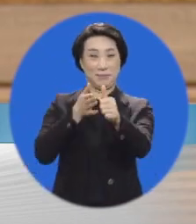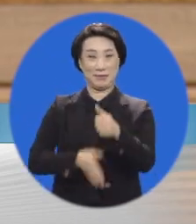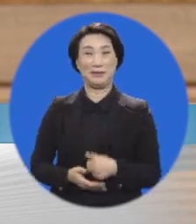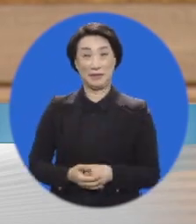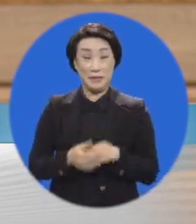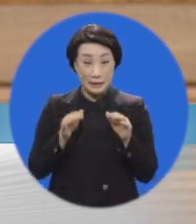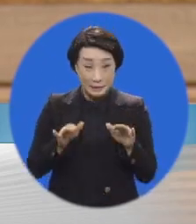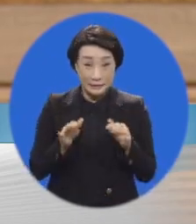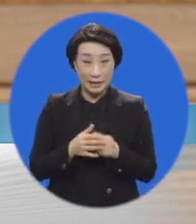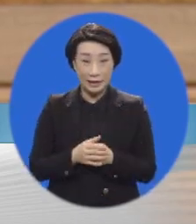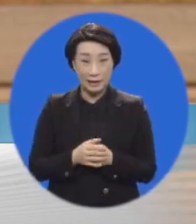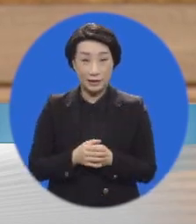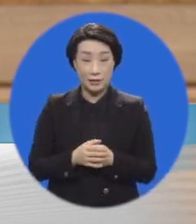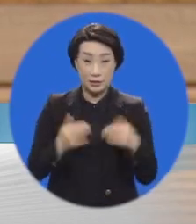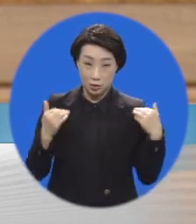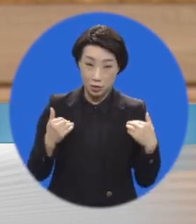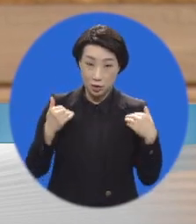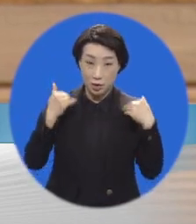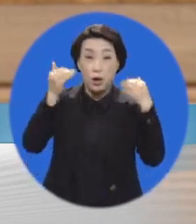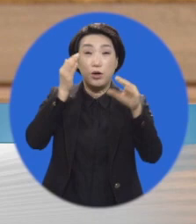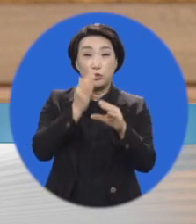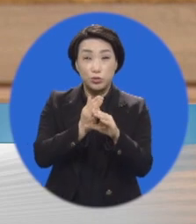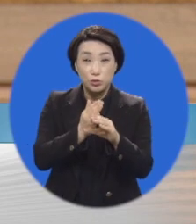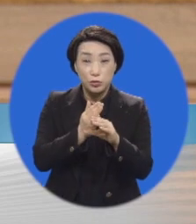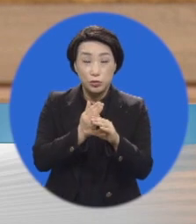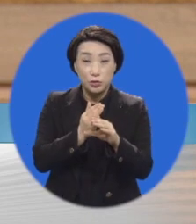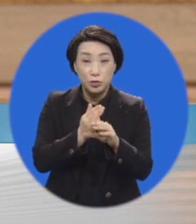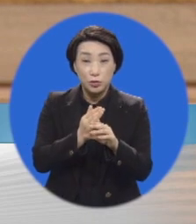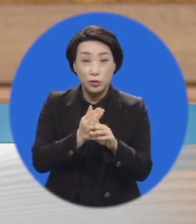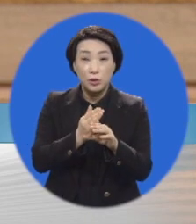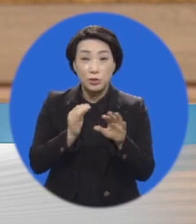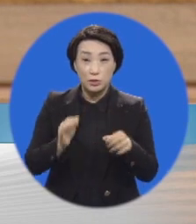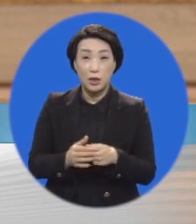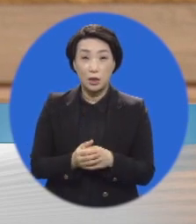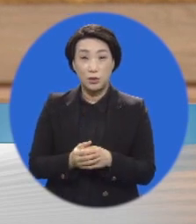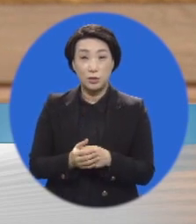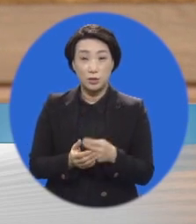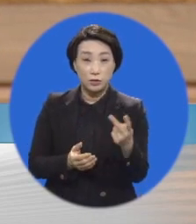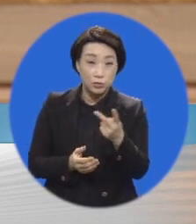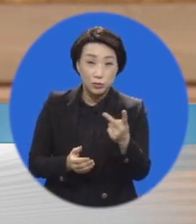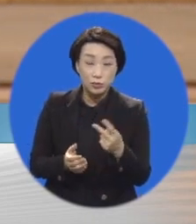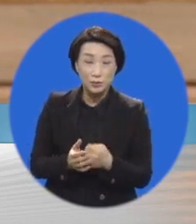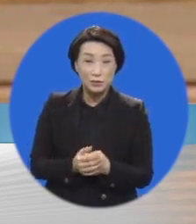그런데 성장하는 과정 속에서 네.